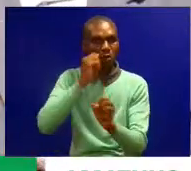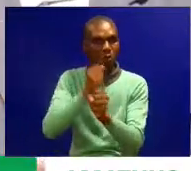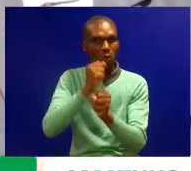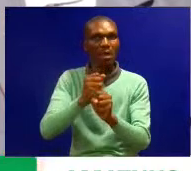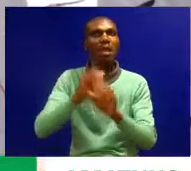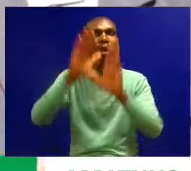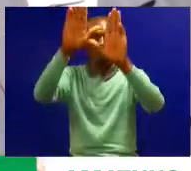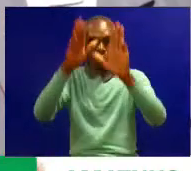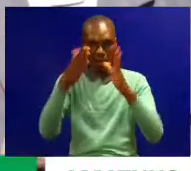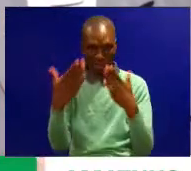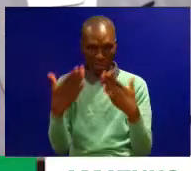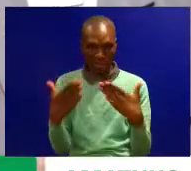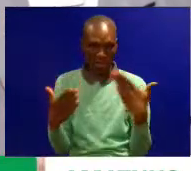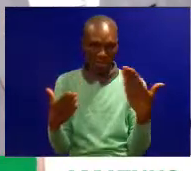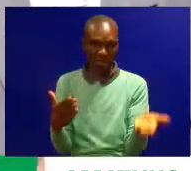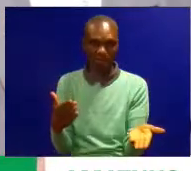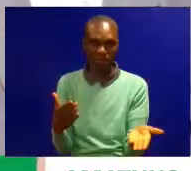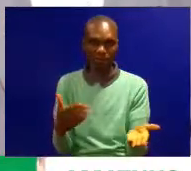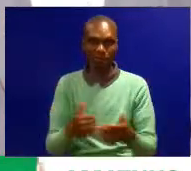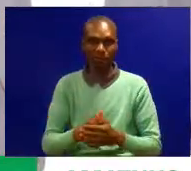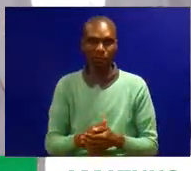negucha